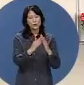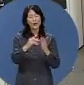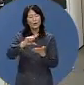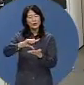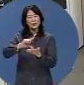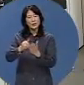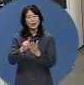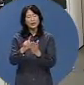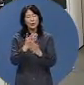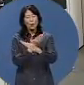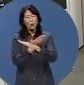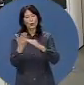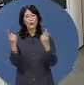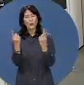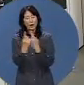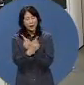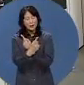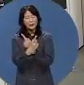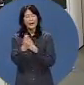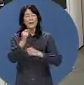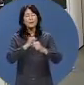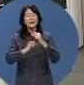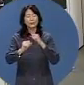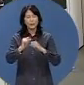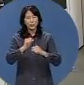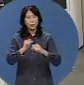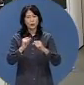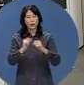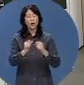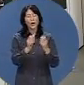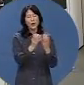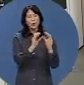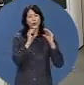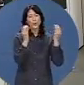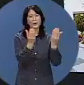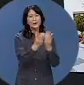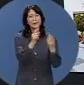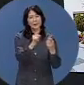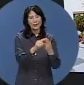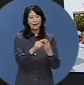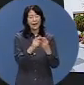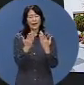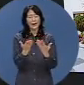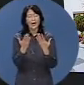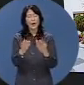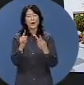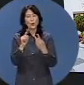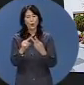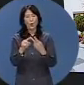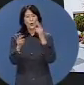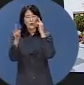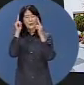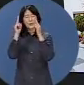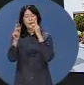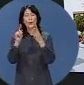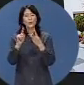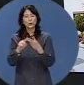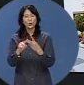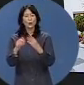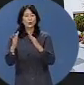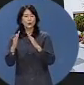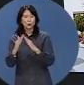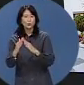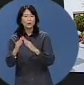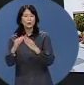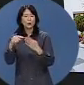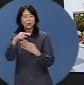の緑化に取り組んで来られた方の中からコミュニティ学校事業所住宅の4つの